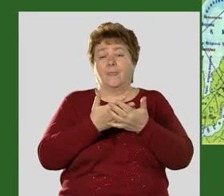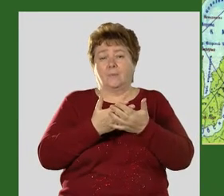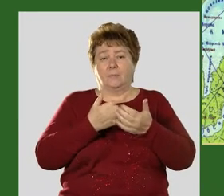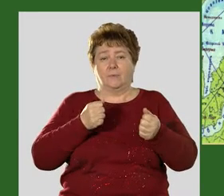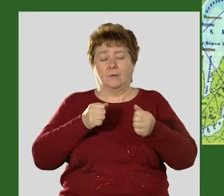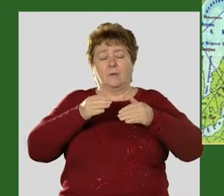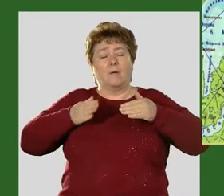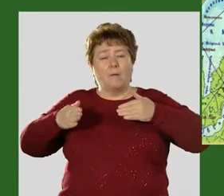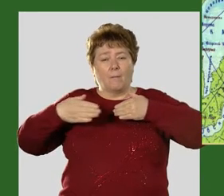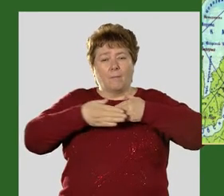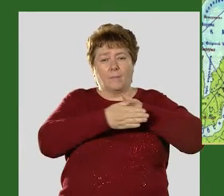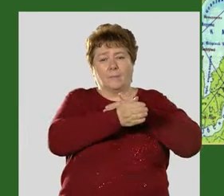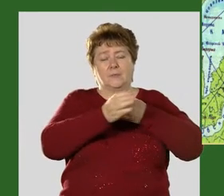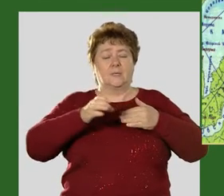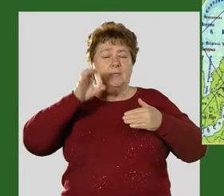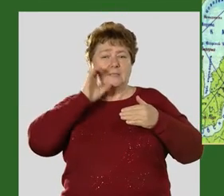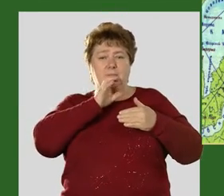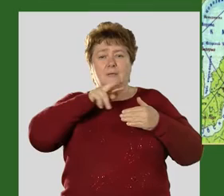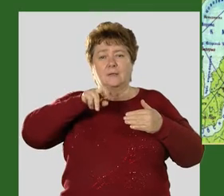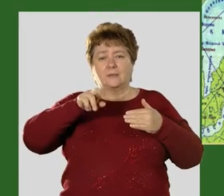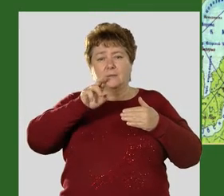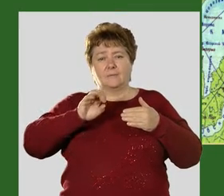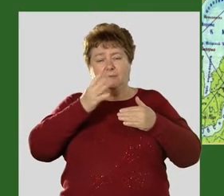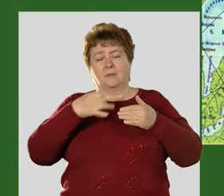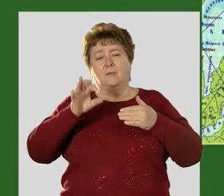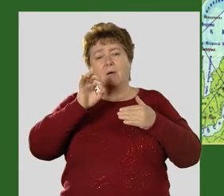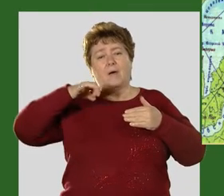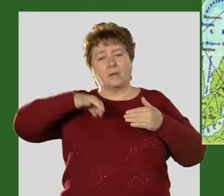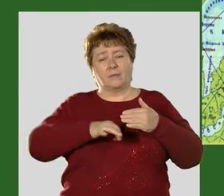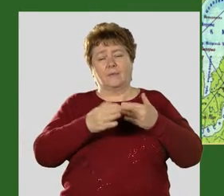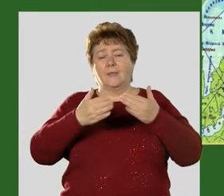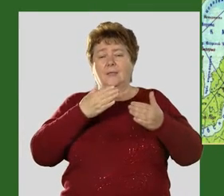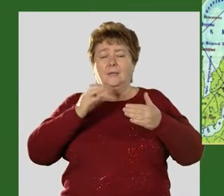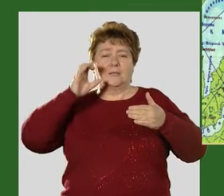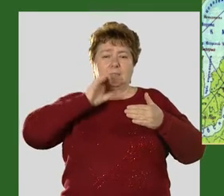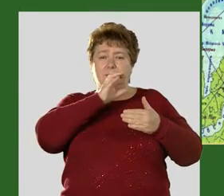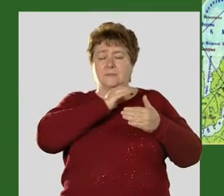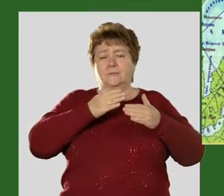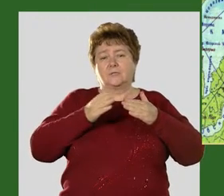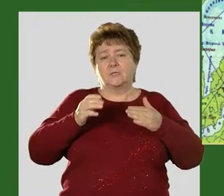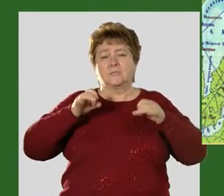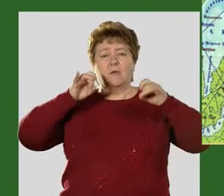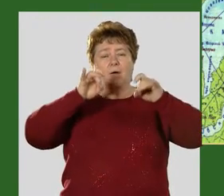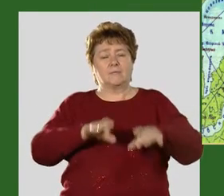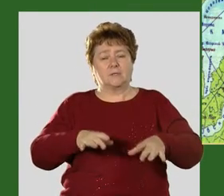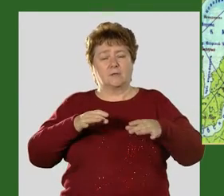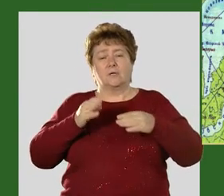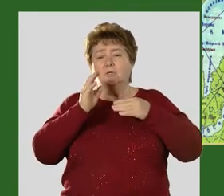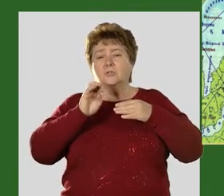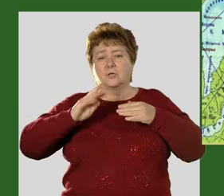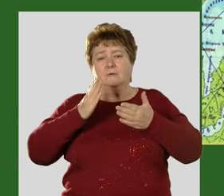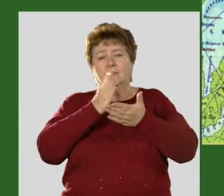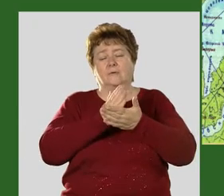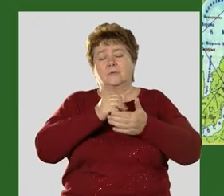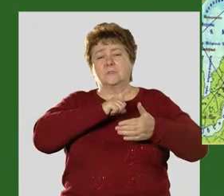Например, вдоль берегов Северного Ледовитого океана или северной части Австралии шельф